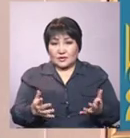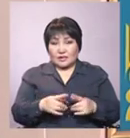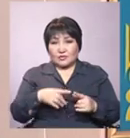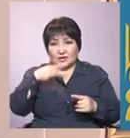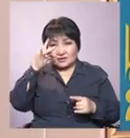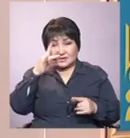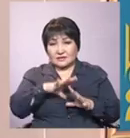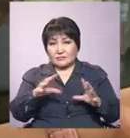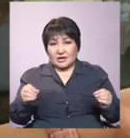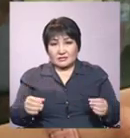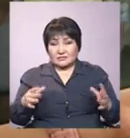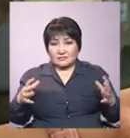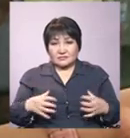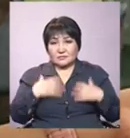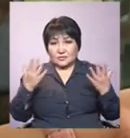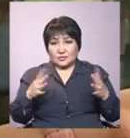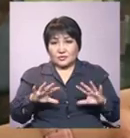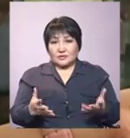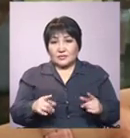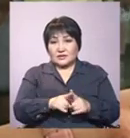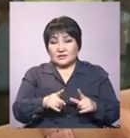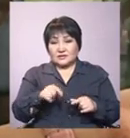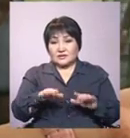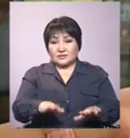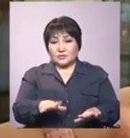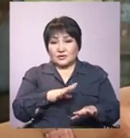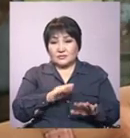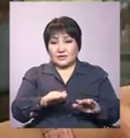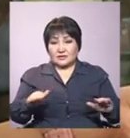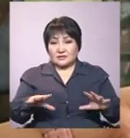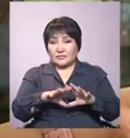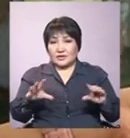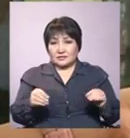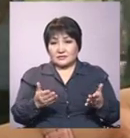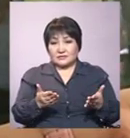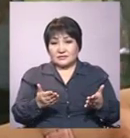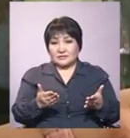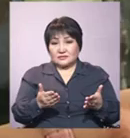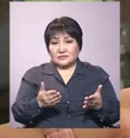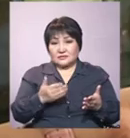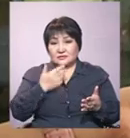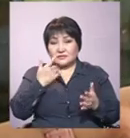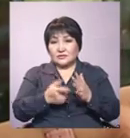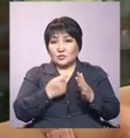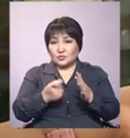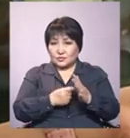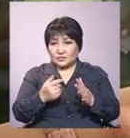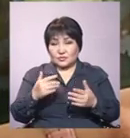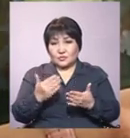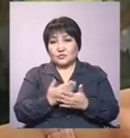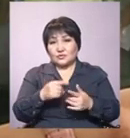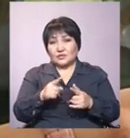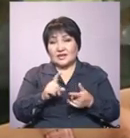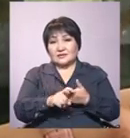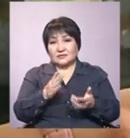оқиға. Талап етем. Бұл жерде болған барлық балаларының жауап беруін талап етем. Өйткені олардың қатысы болған істі менің балама